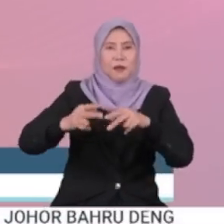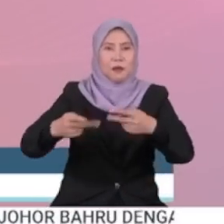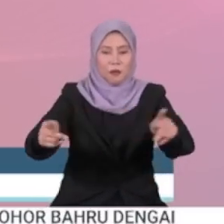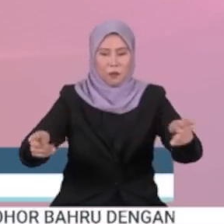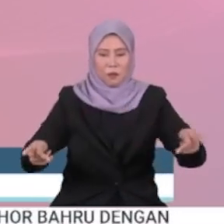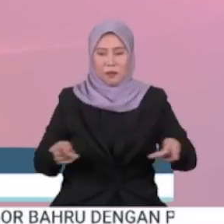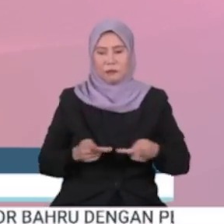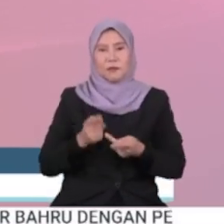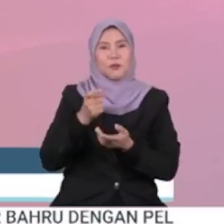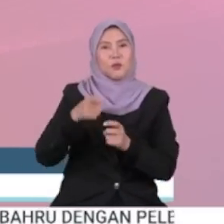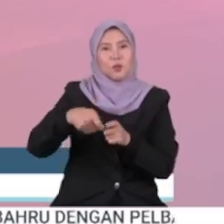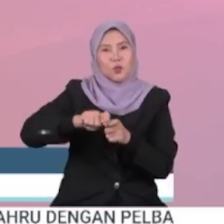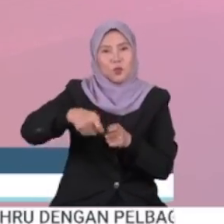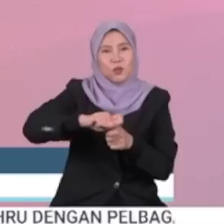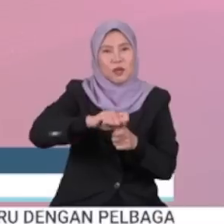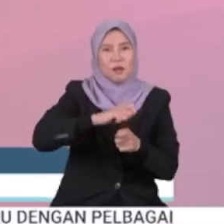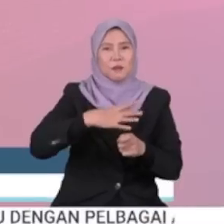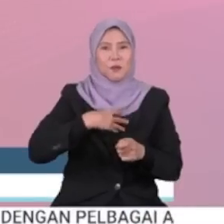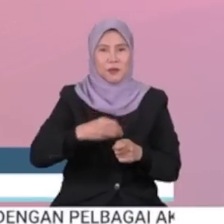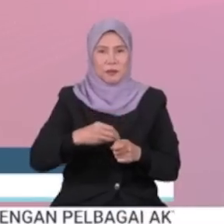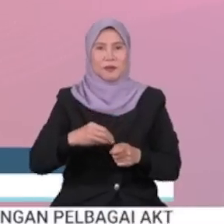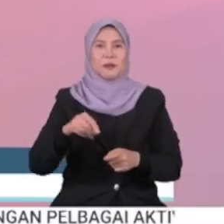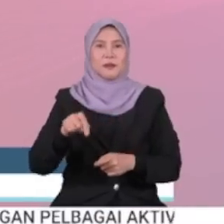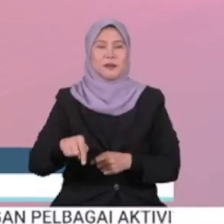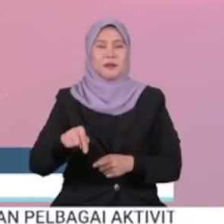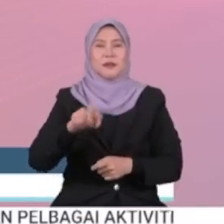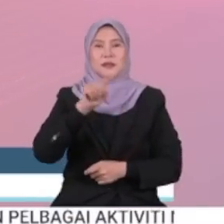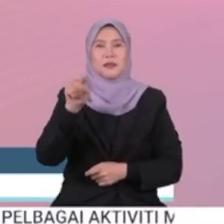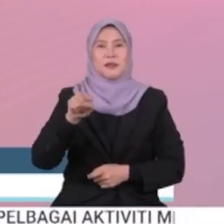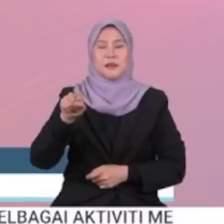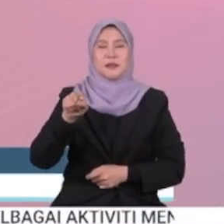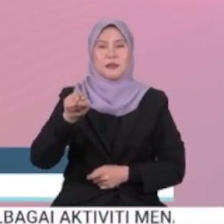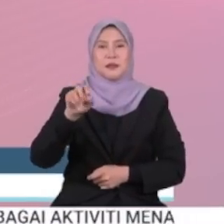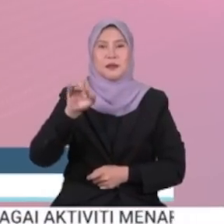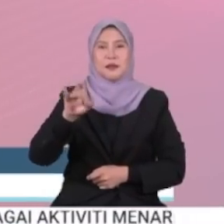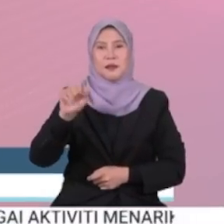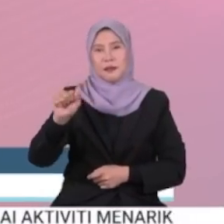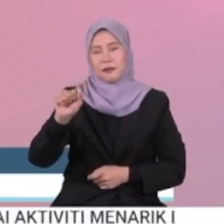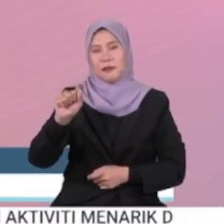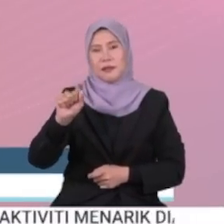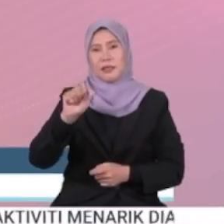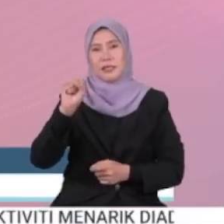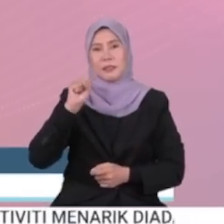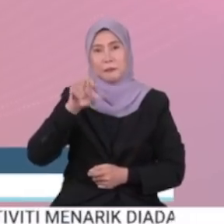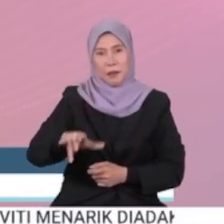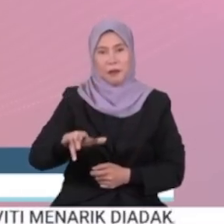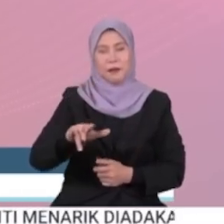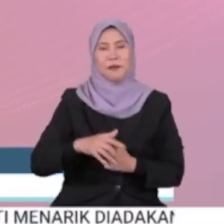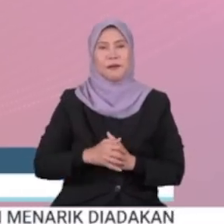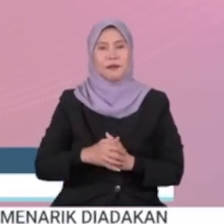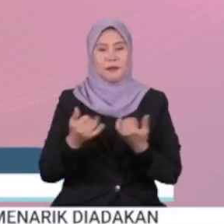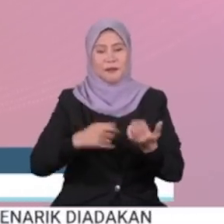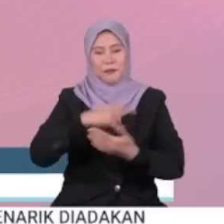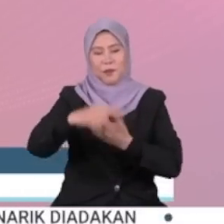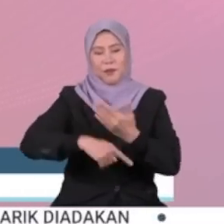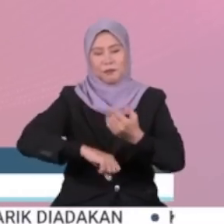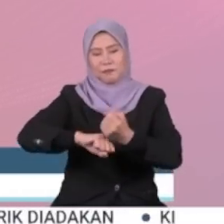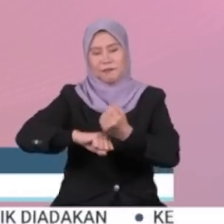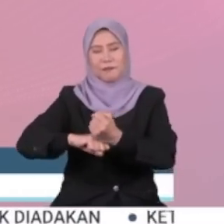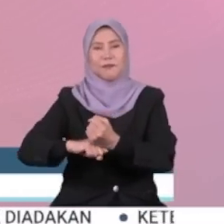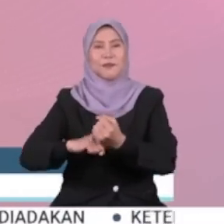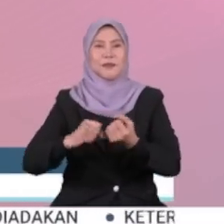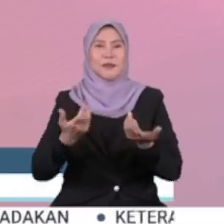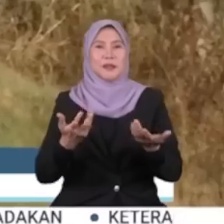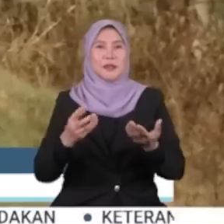putih yang diusahakan di Zon Industri Aquakultur ZIA Sempang. Usaha tersebut menyokong program sekuriti makanan dalam negeri